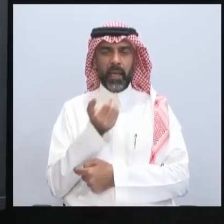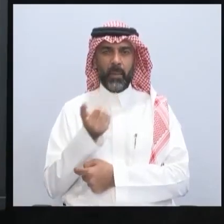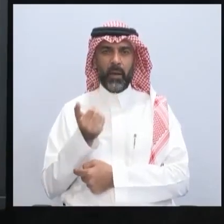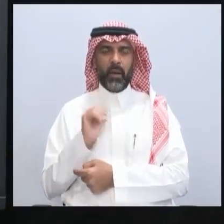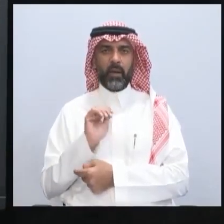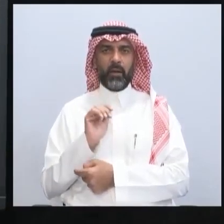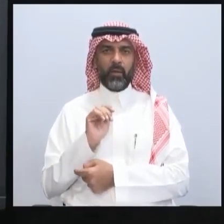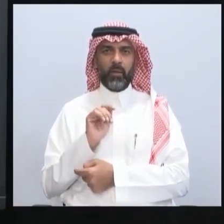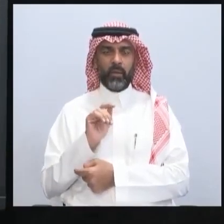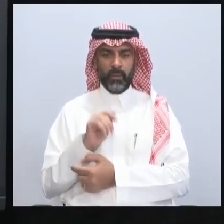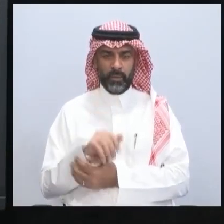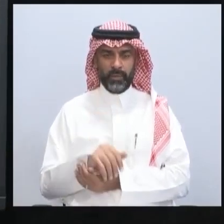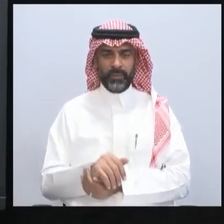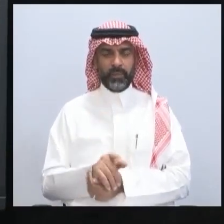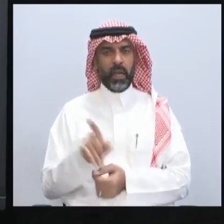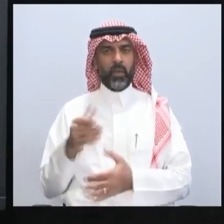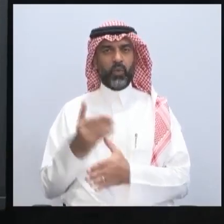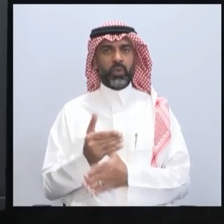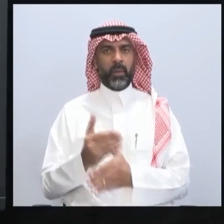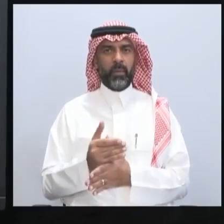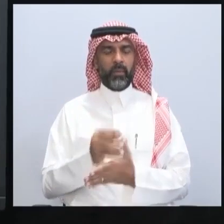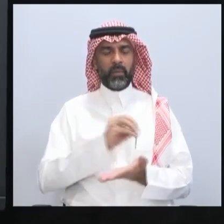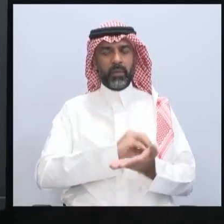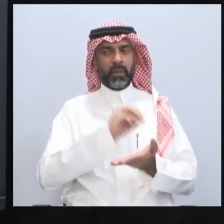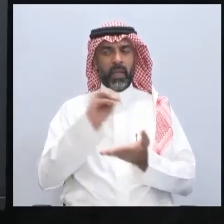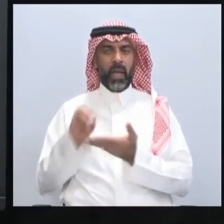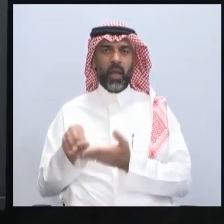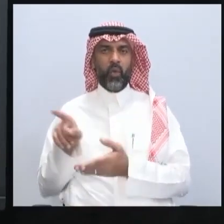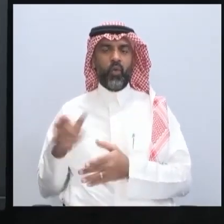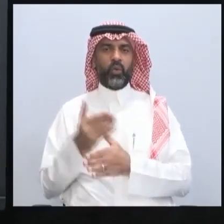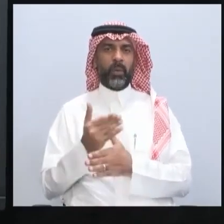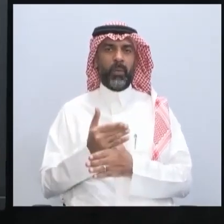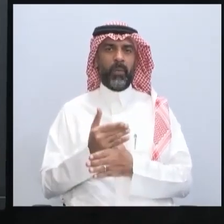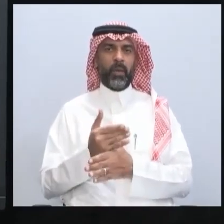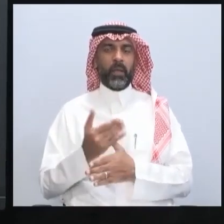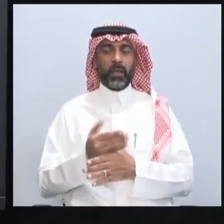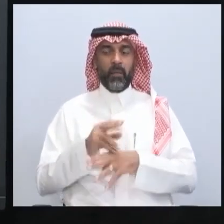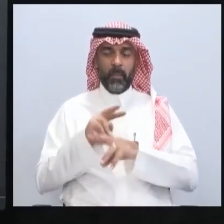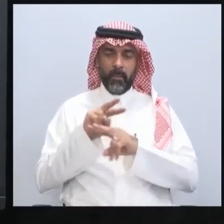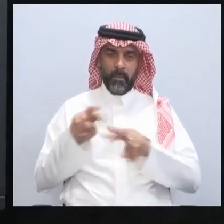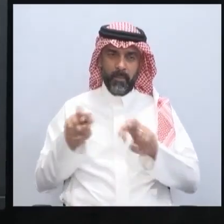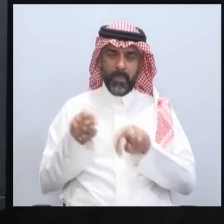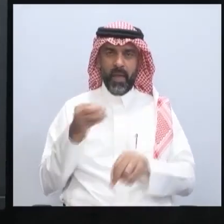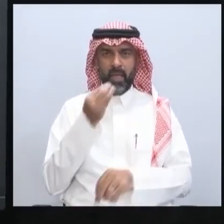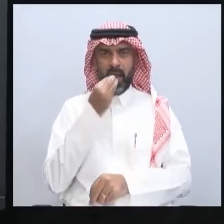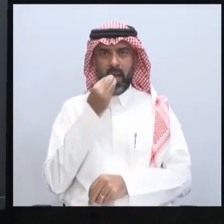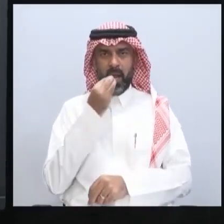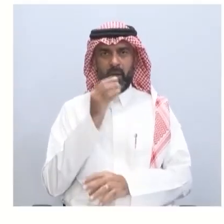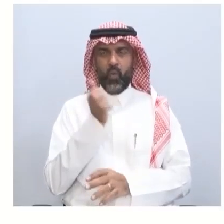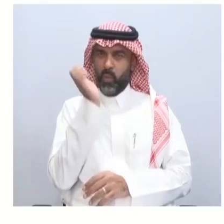ومواشيهم وهذا هو السبب في انتقالهم وخروجهم من الحجاب الى قلب شبه الجزيره